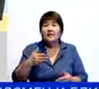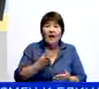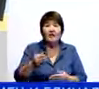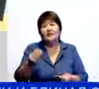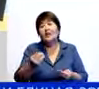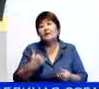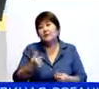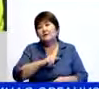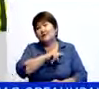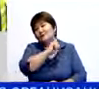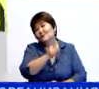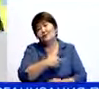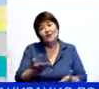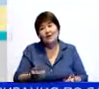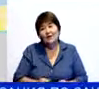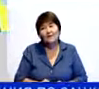этот раз мы были сильнее.